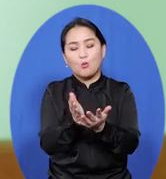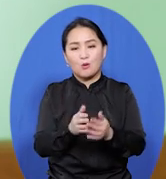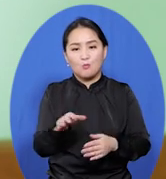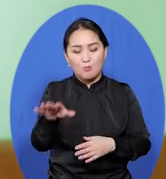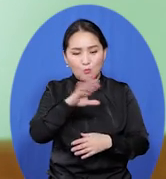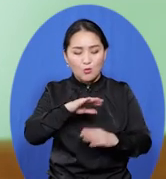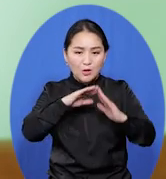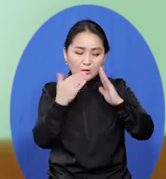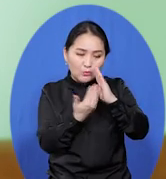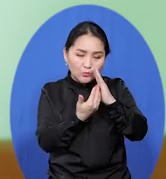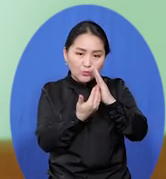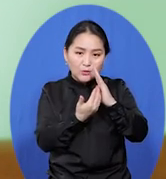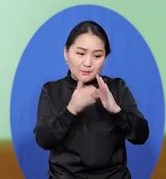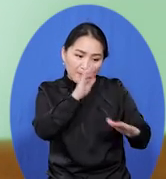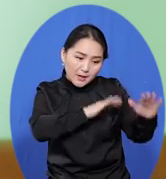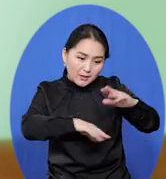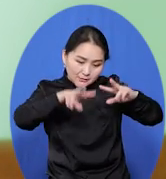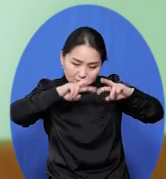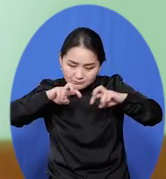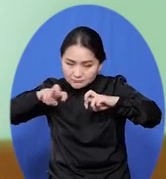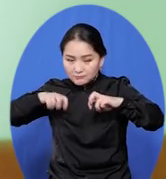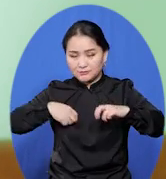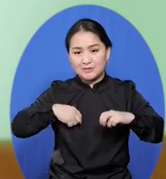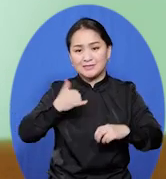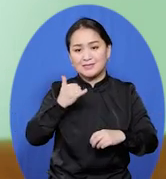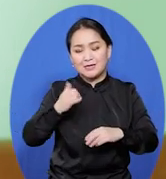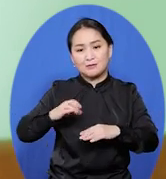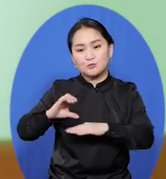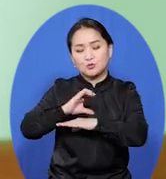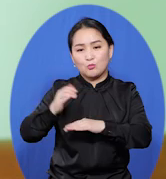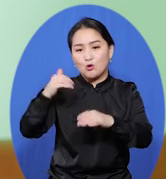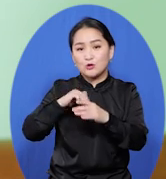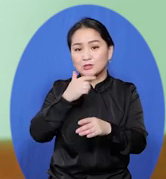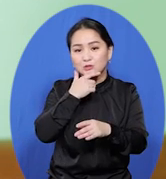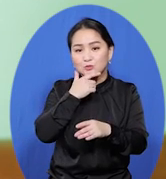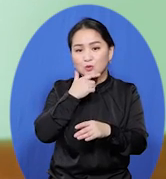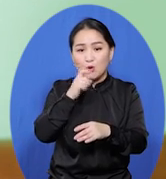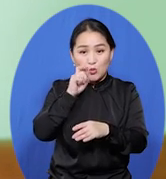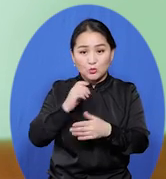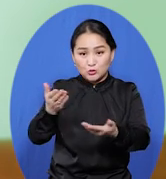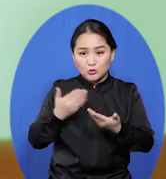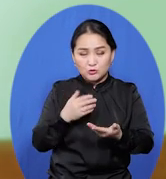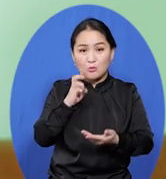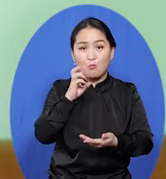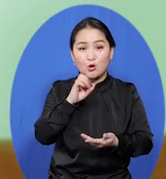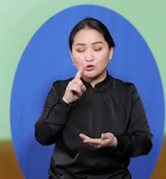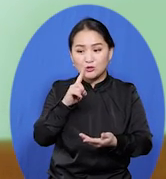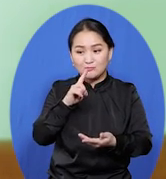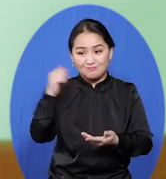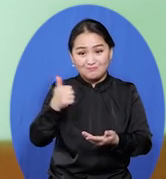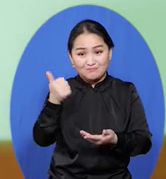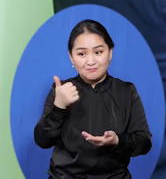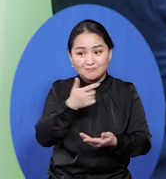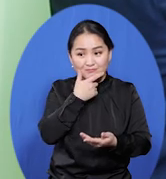Бүх айлуудаа нөхцөл байдлын үндгээ хийж байгаа учраас зарим сумдаас хамрагдахгүй тохиолдол төрөл байгаа. Үнэхээр зэрэг өсөлт өгсөн нөхдүүдээс болцол хангахгүй бол бид нарт тийш авчихгүй байгаа шүү дээ. Тэгэхээр